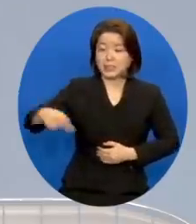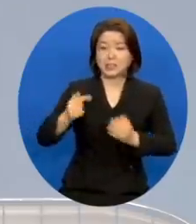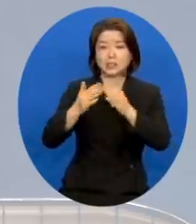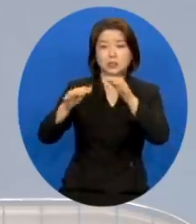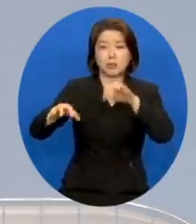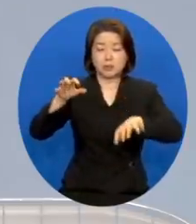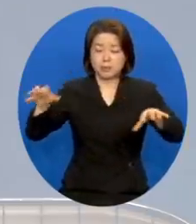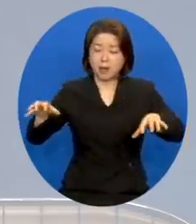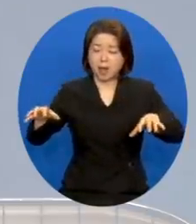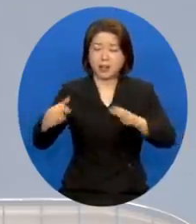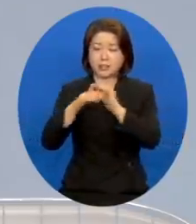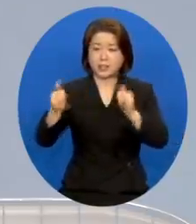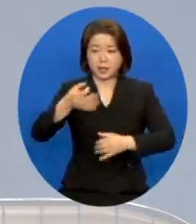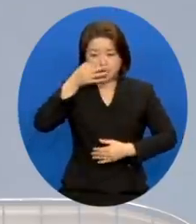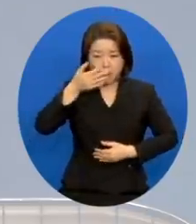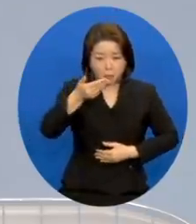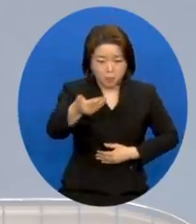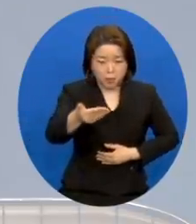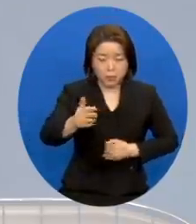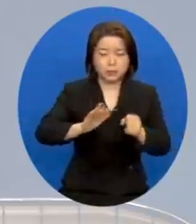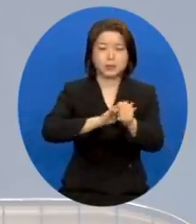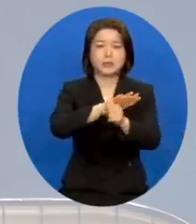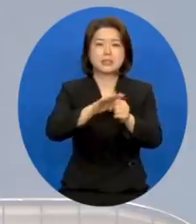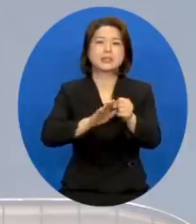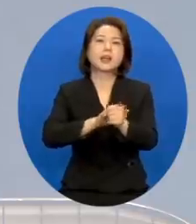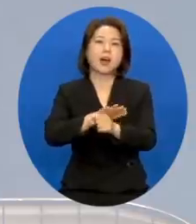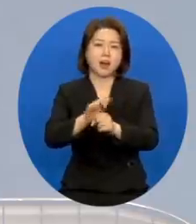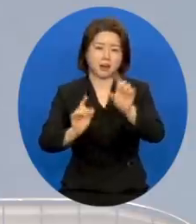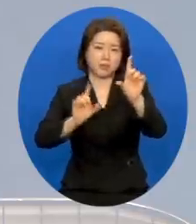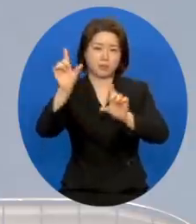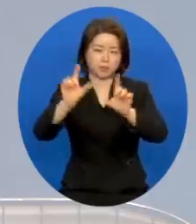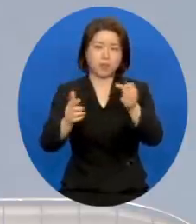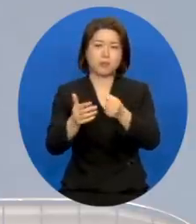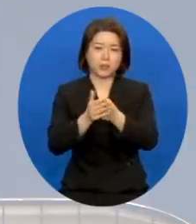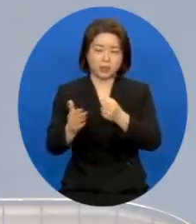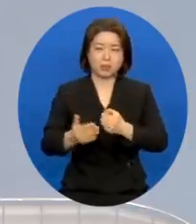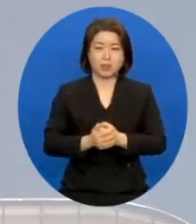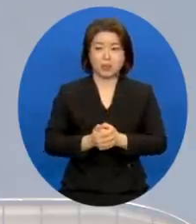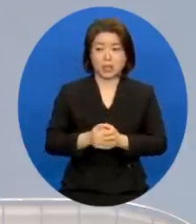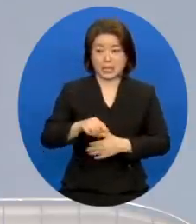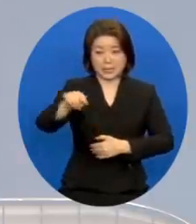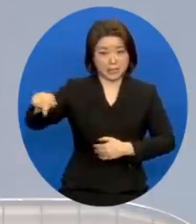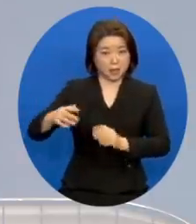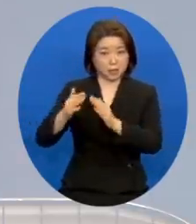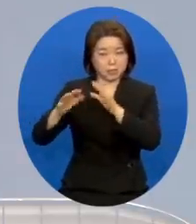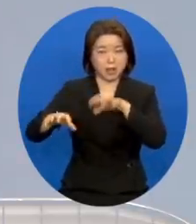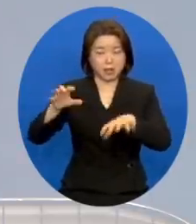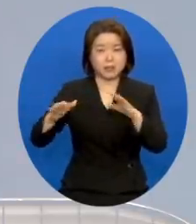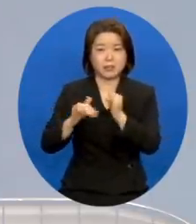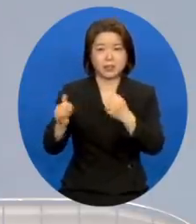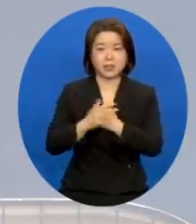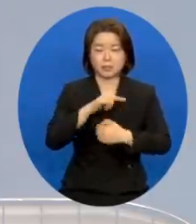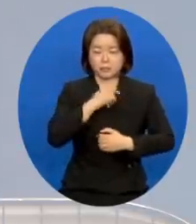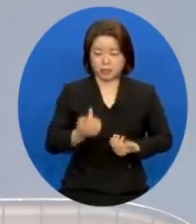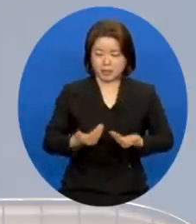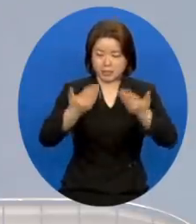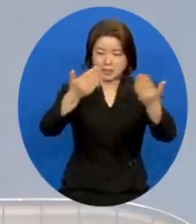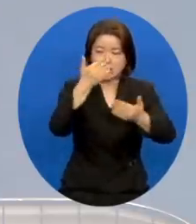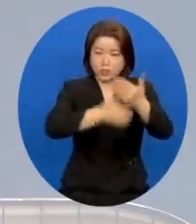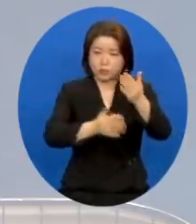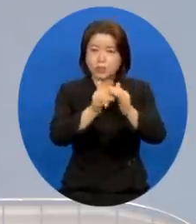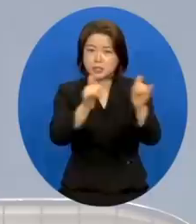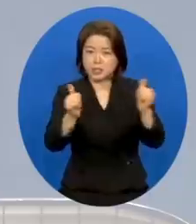보여준 자비와 사랑이었습니다 그 아미쉬 마을 사람들은 희생자에 유족들 도